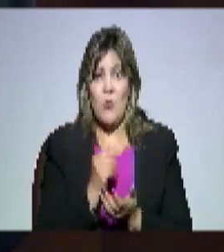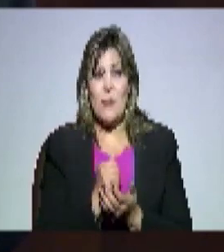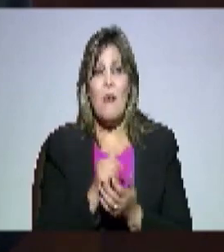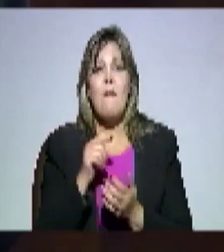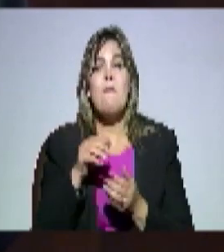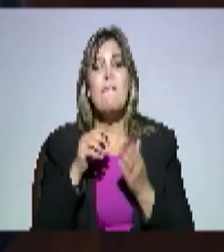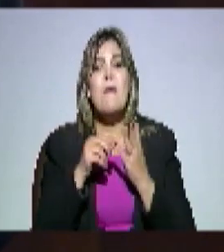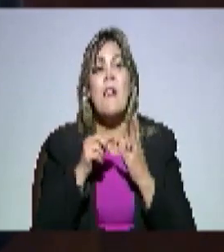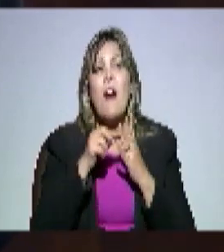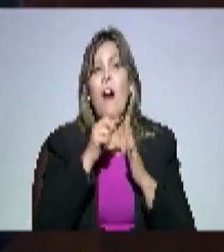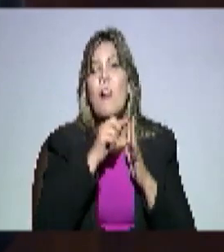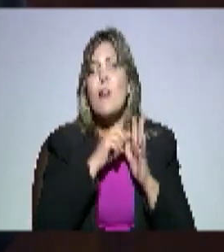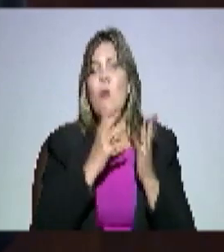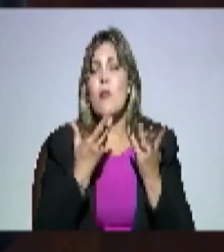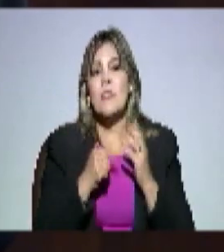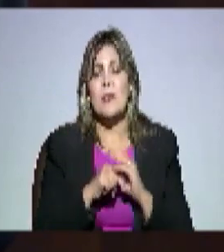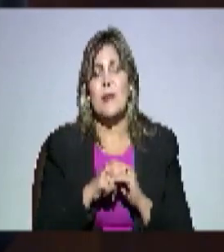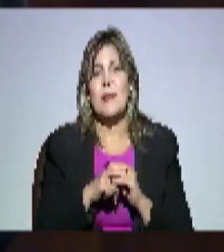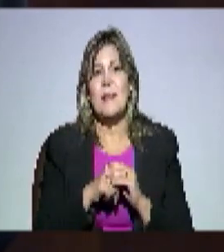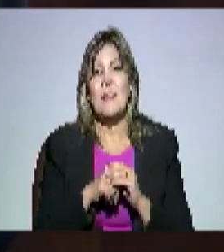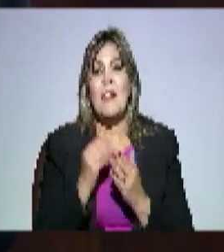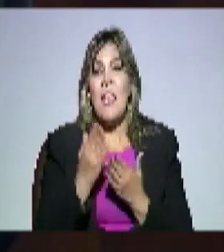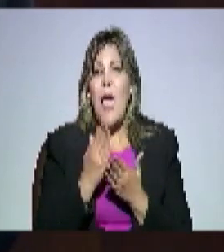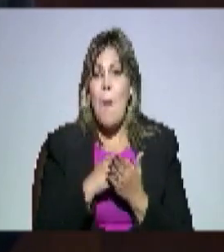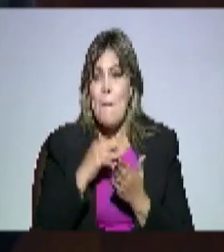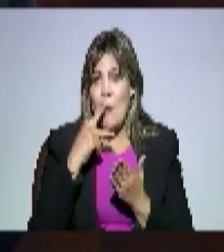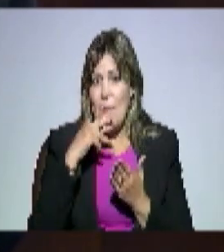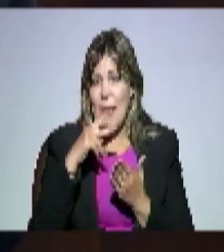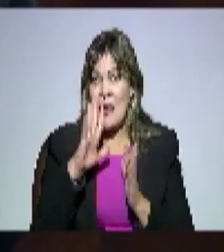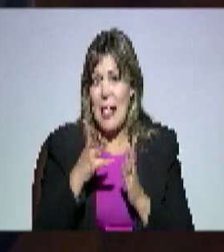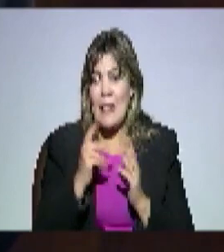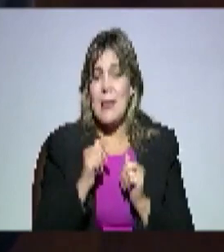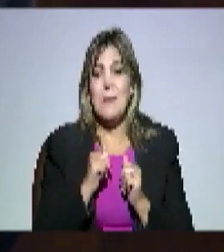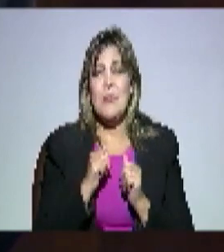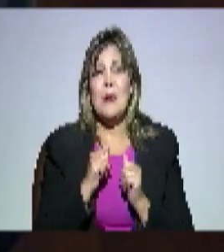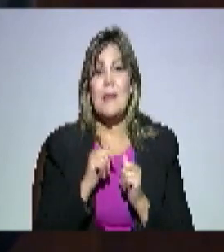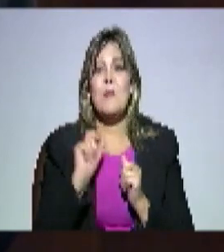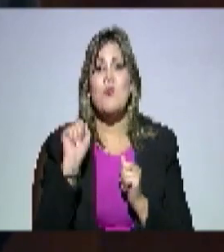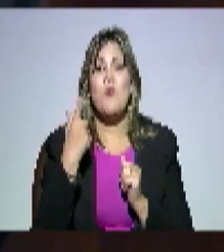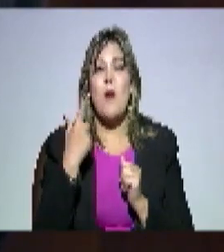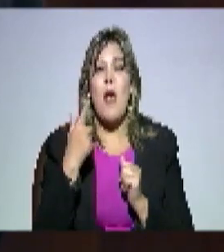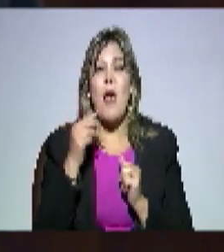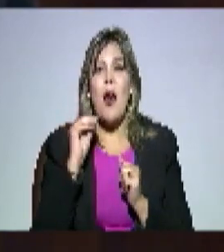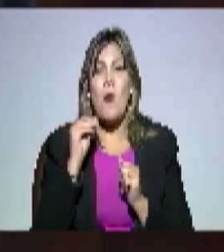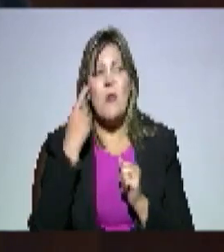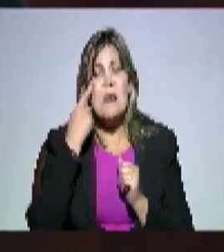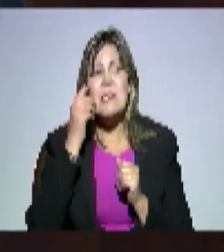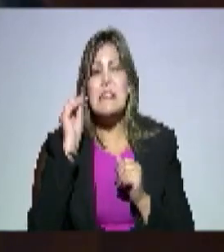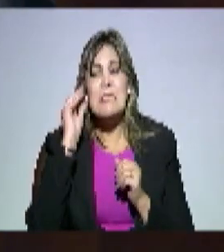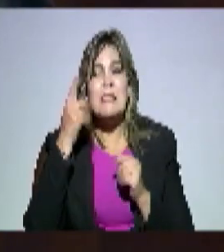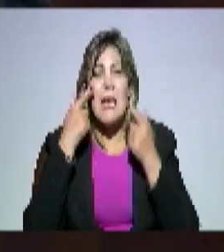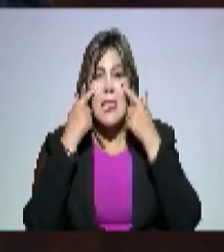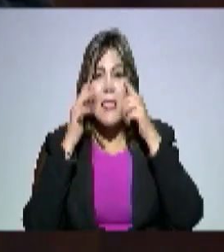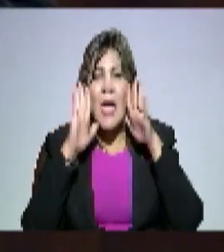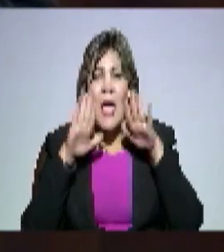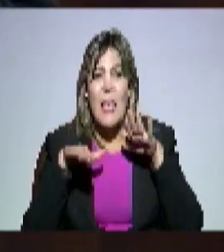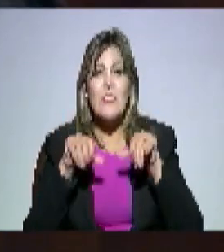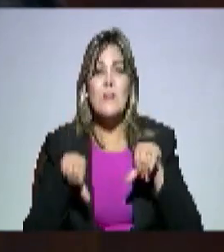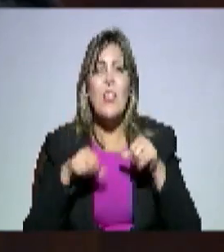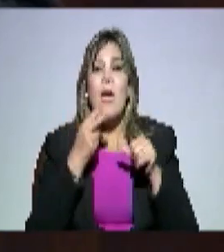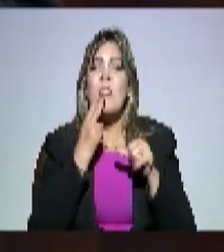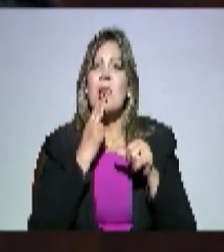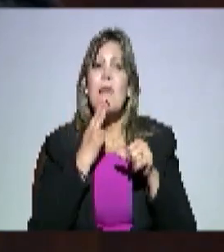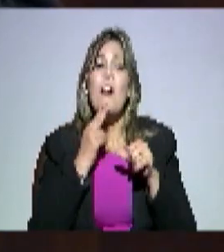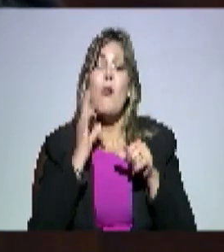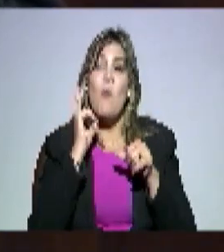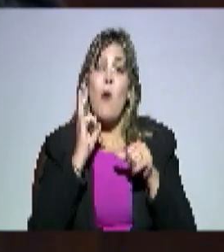في خطوات عمليه بس قبل ما ناخد شويه خطوات سريعه ازاي اعيش حياه التقوى خليني اقول لحضراتكم